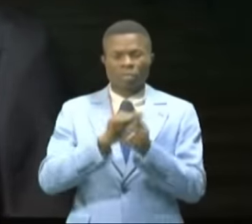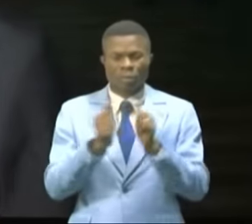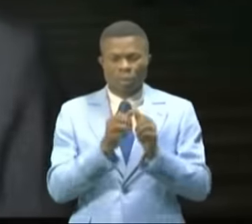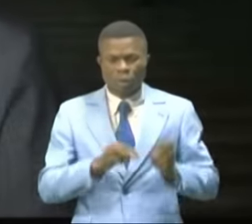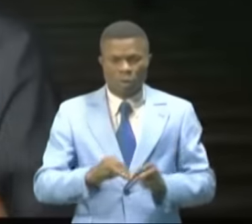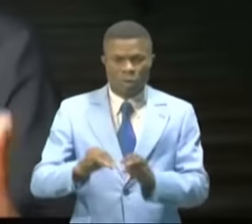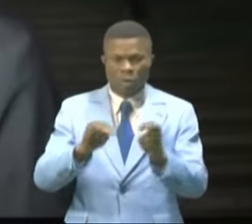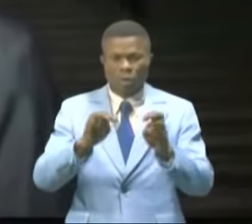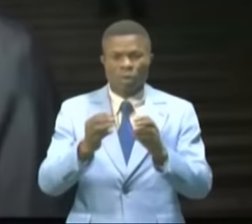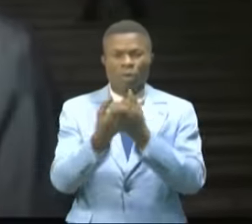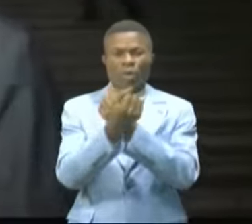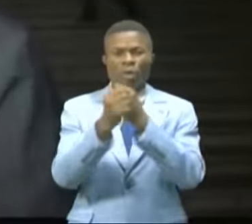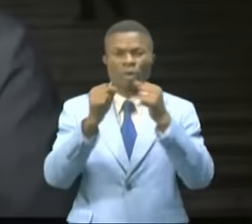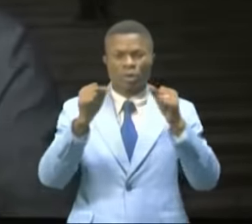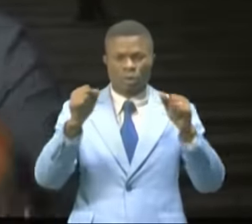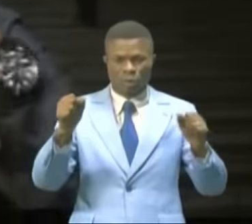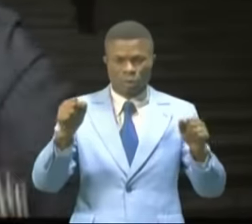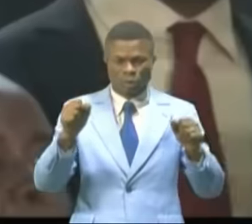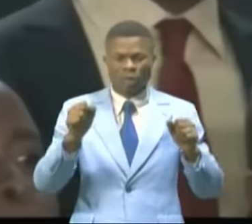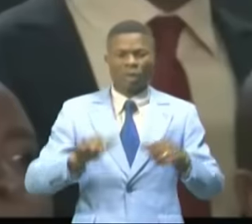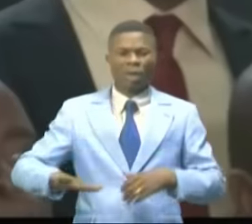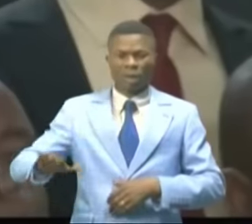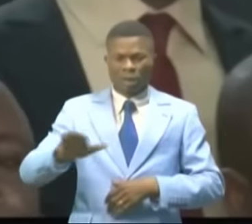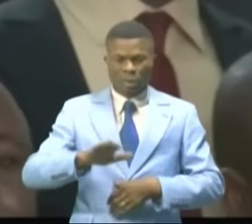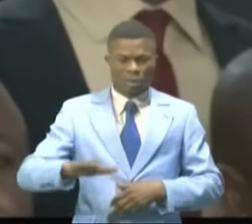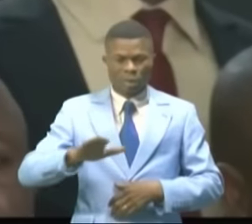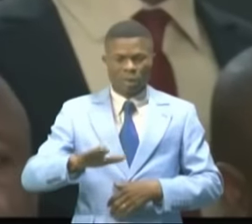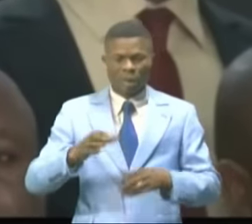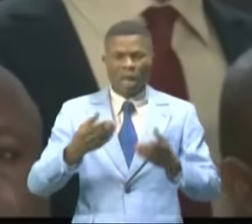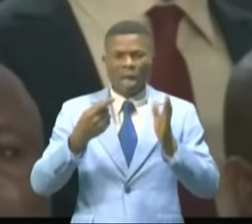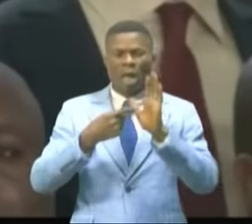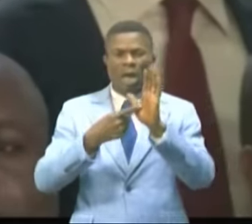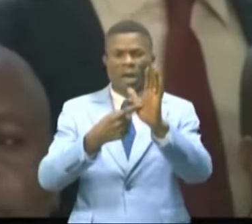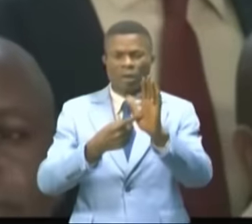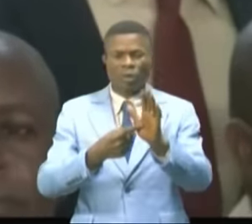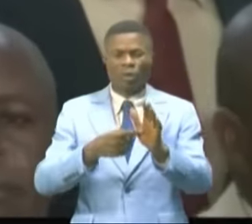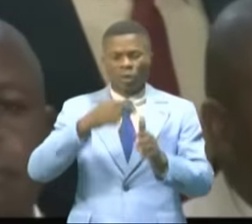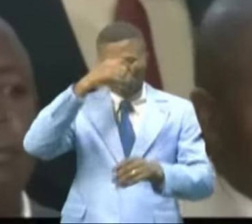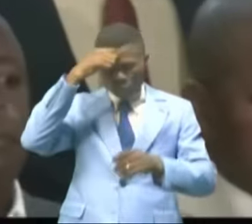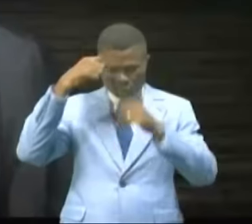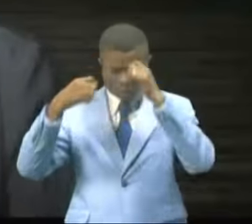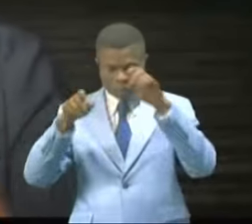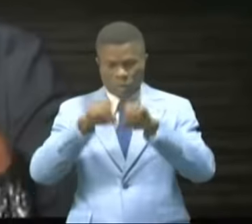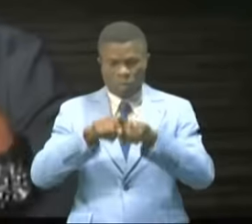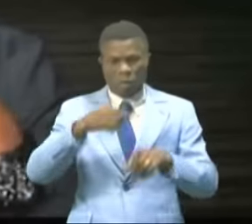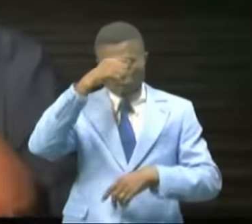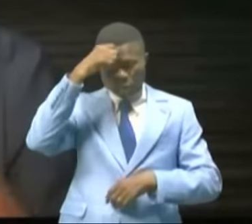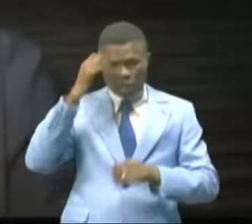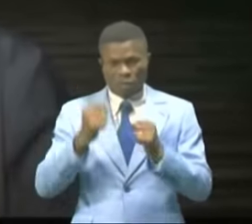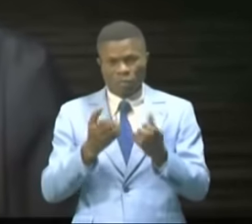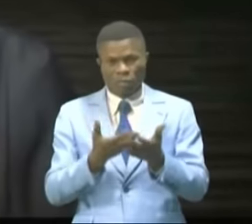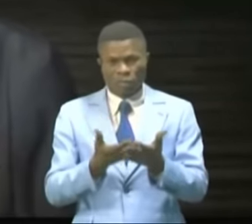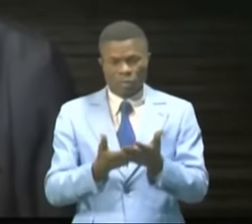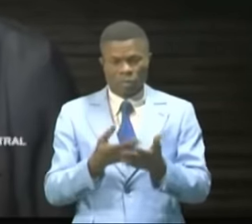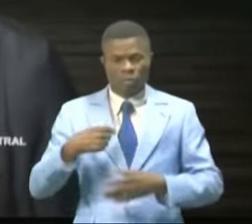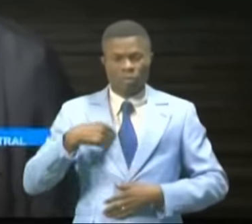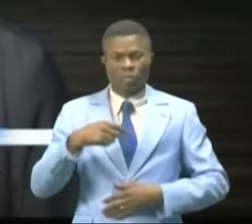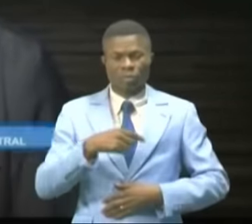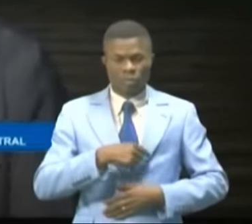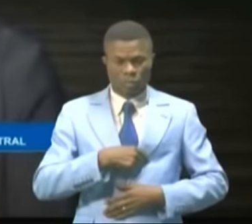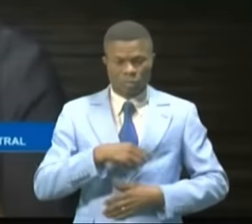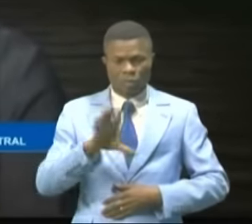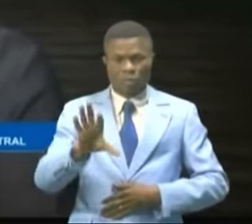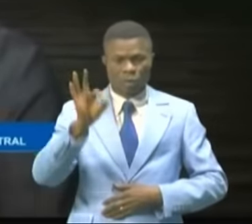de sortie de ce peuple qui est amplement plongé dans la souffrance, dans la misère. Et nous avons retenu de